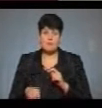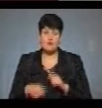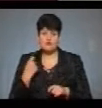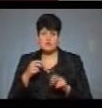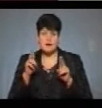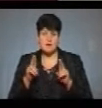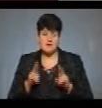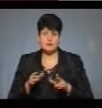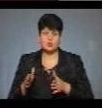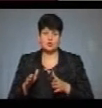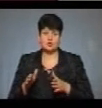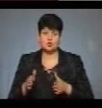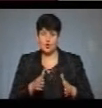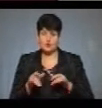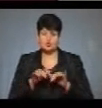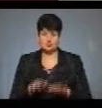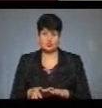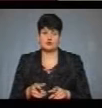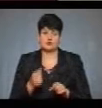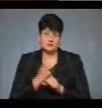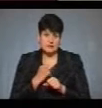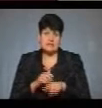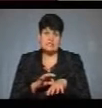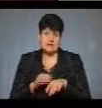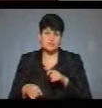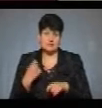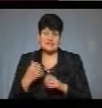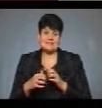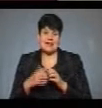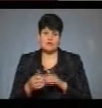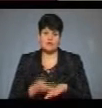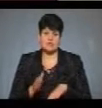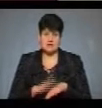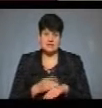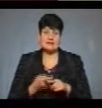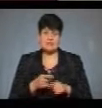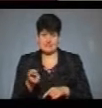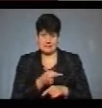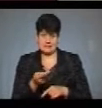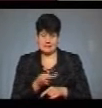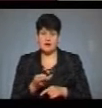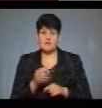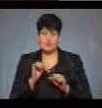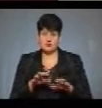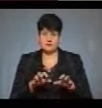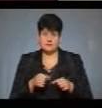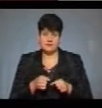правил дорожнього руху, що спричинило тілесні ушкодження середньої тяжкості. За це водія можуть ув'язнити до